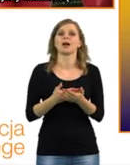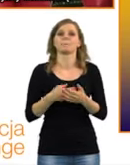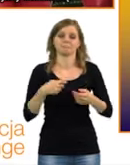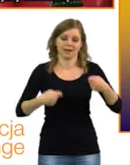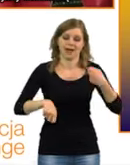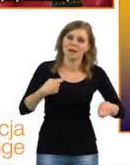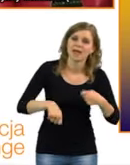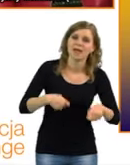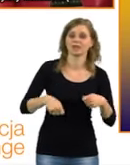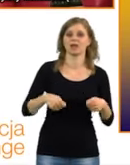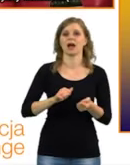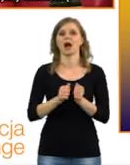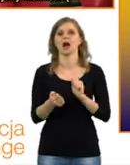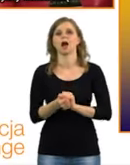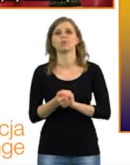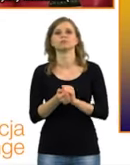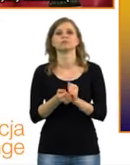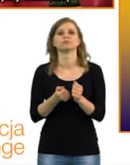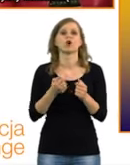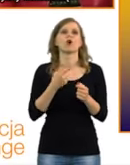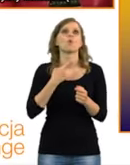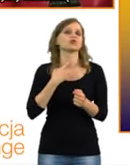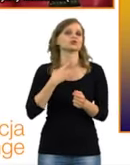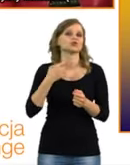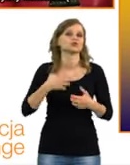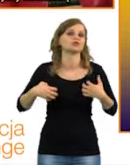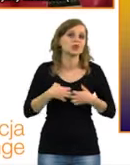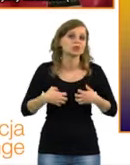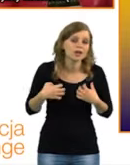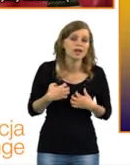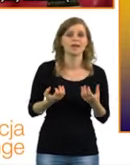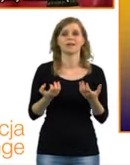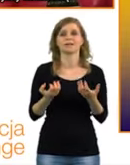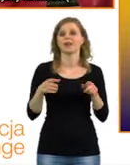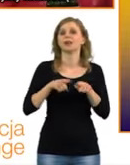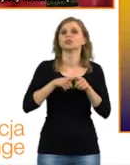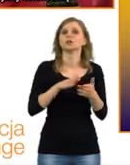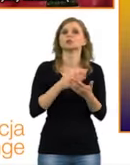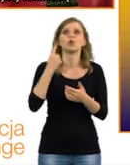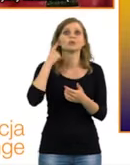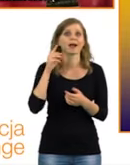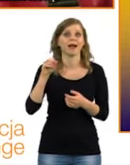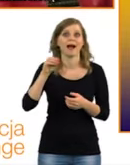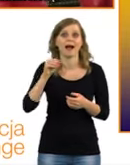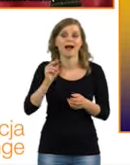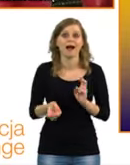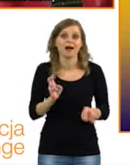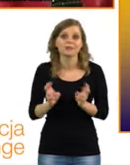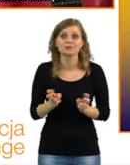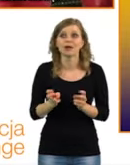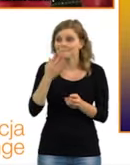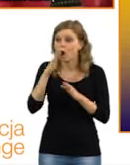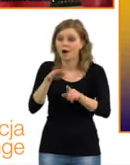instrumentach perkusyjnych, na głosach zwierząt, czyli jeśli usłyszy kaczuszkę, ma